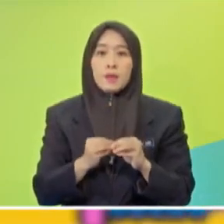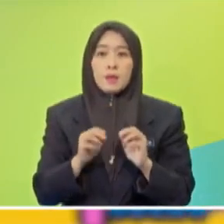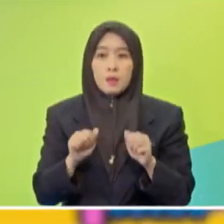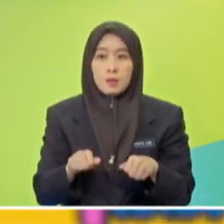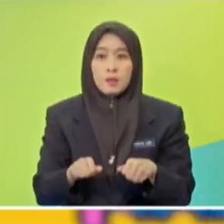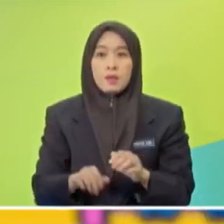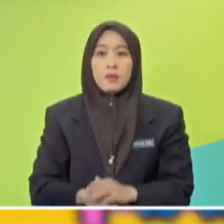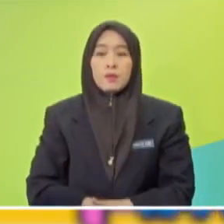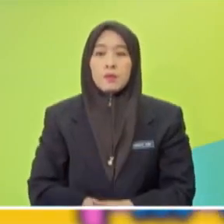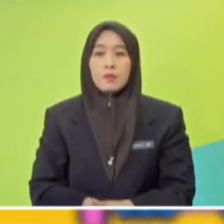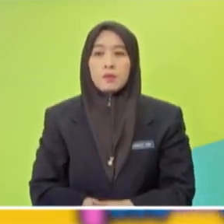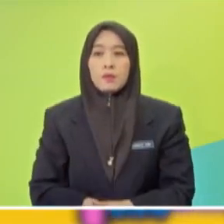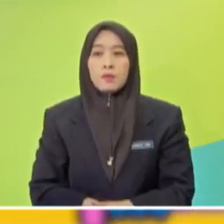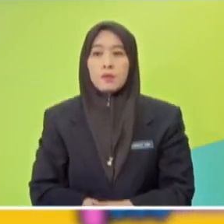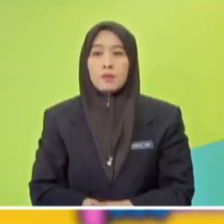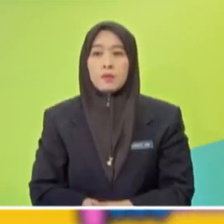main Sarah